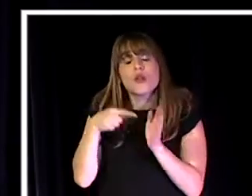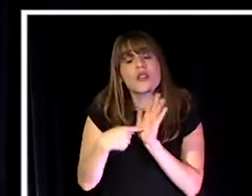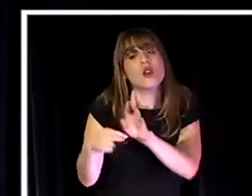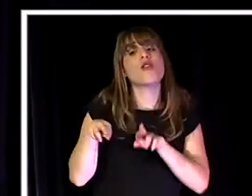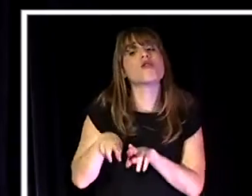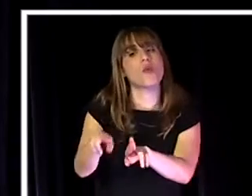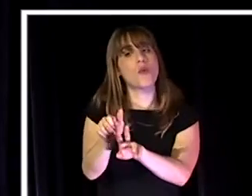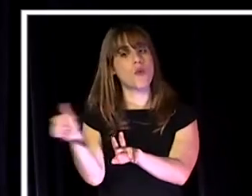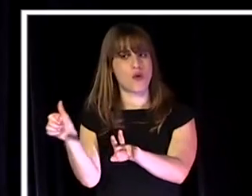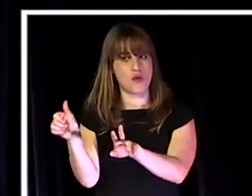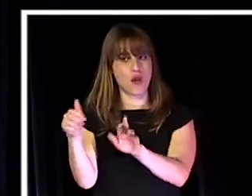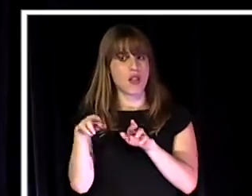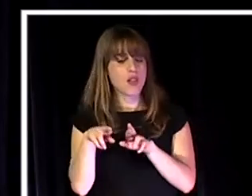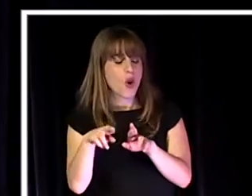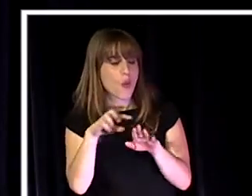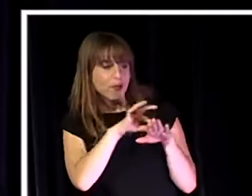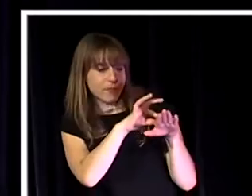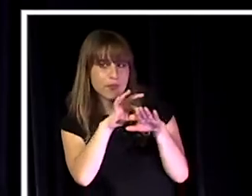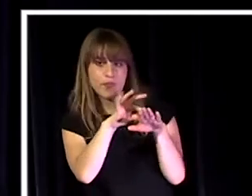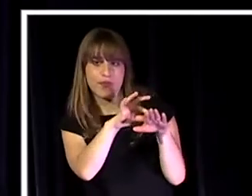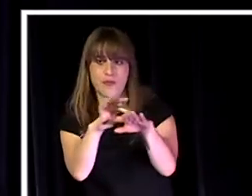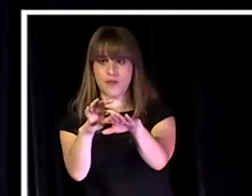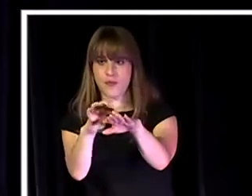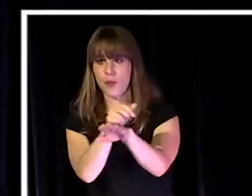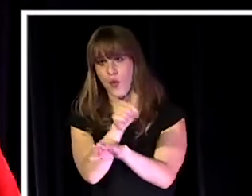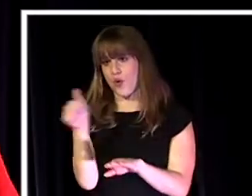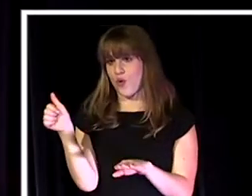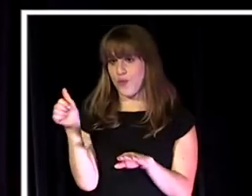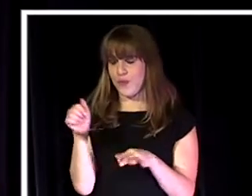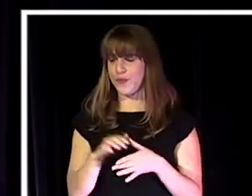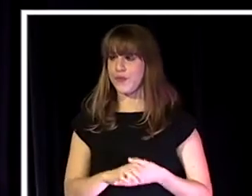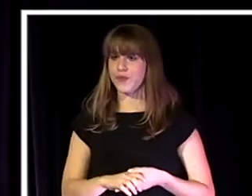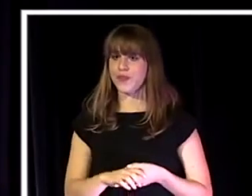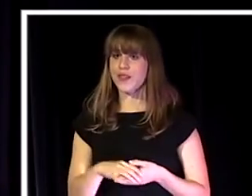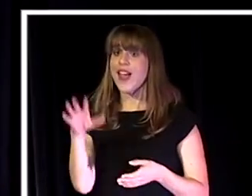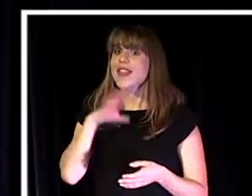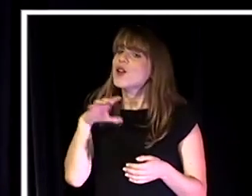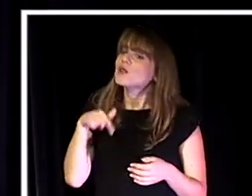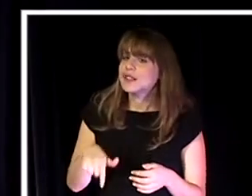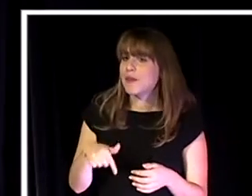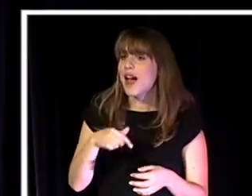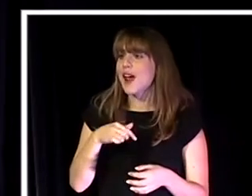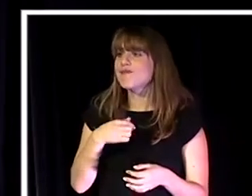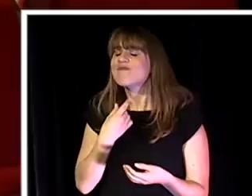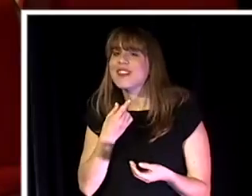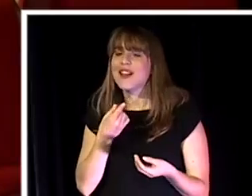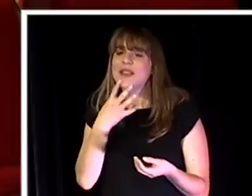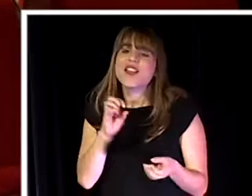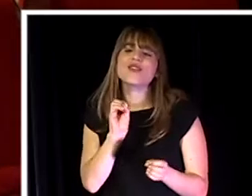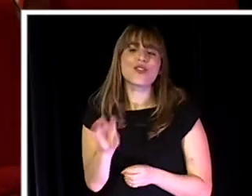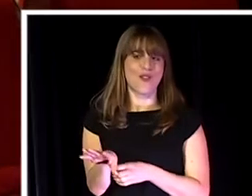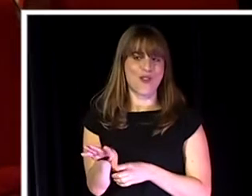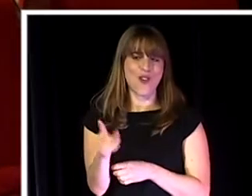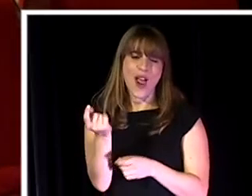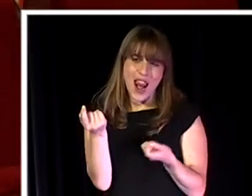σε κάθε στροφή, σε κάθε γωνιά του δάσους». Θα ήθελα κι εγώ σήμερα να σας φιλέψω με το λιγοστό